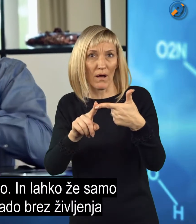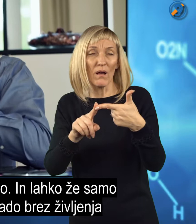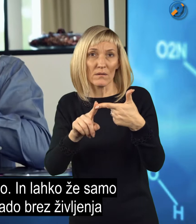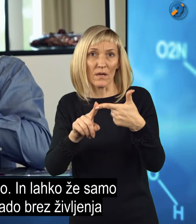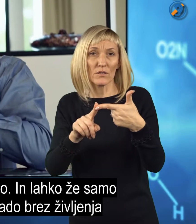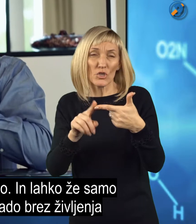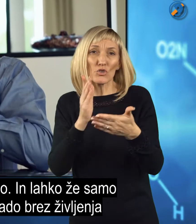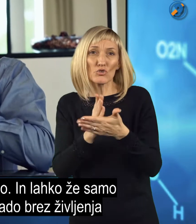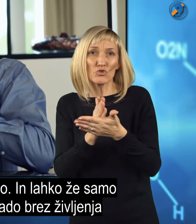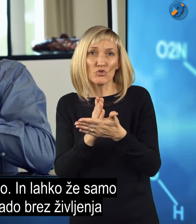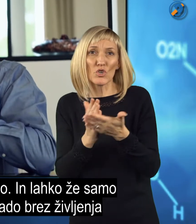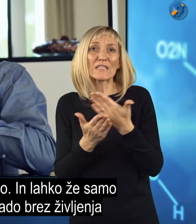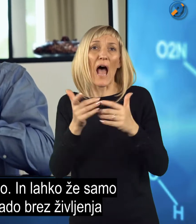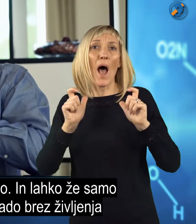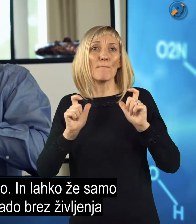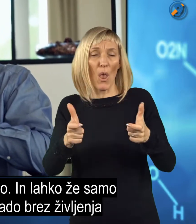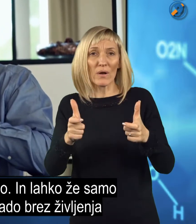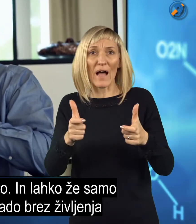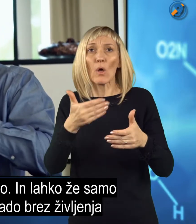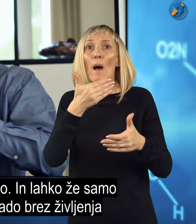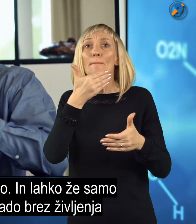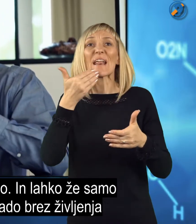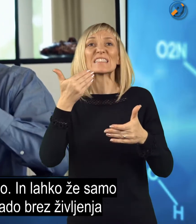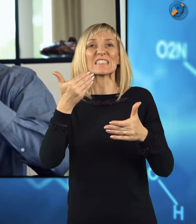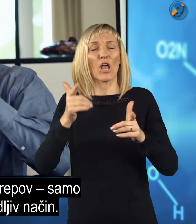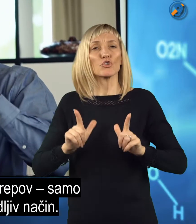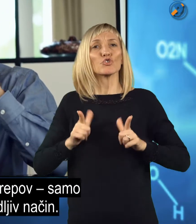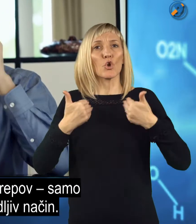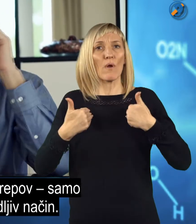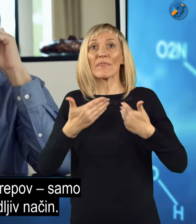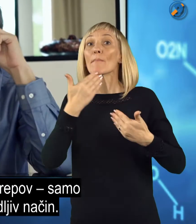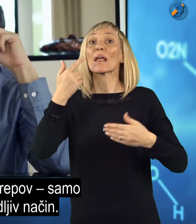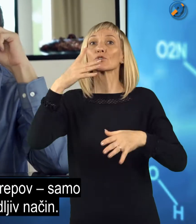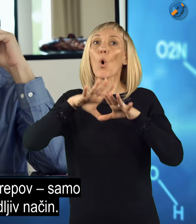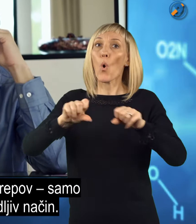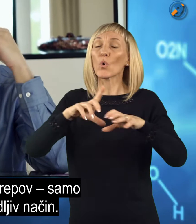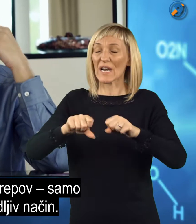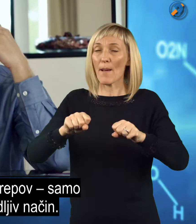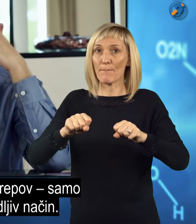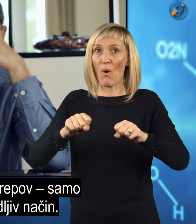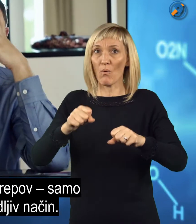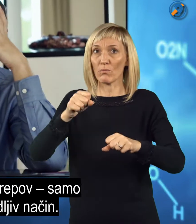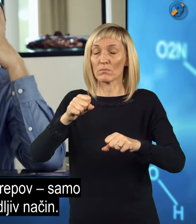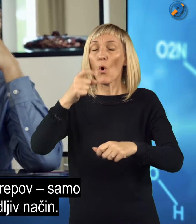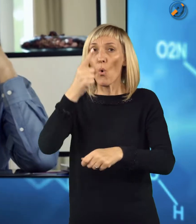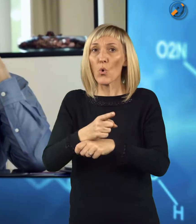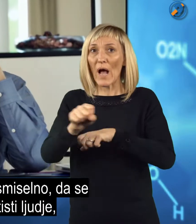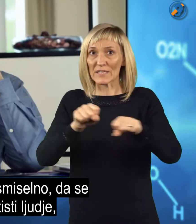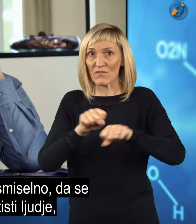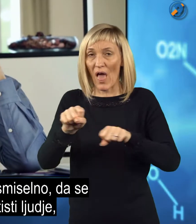to zadošča za blokado brez življenja, brez vladnih ukrepov, samo na neobvladljiv